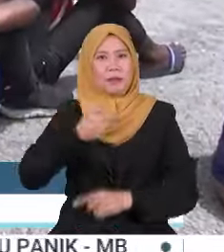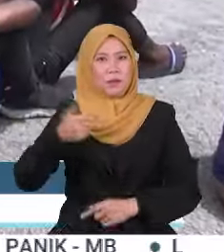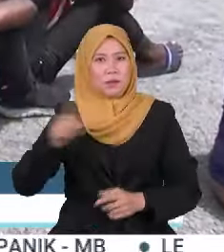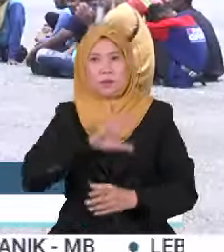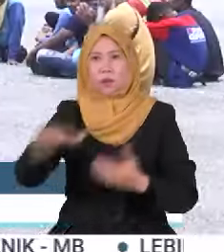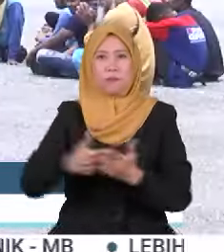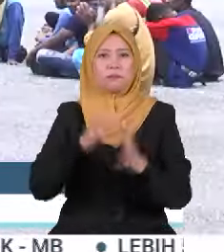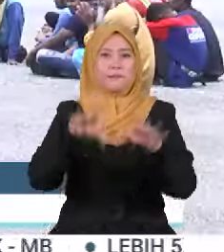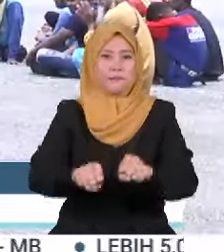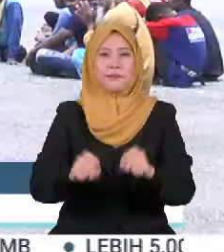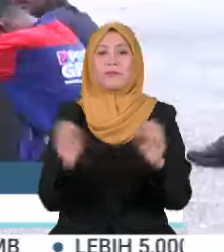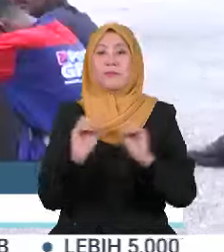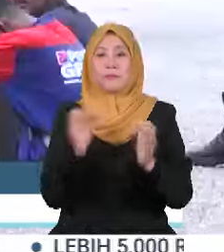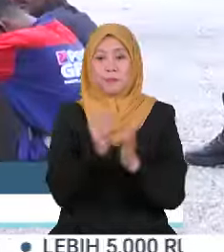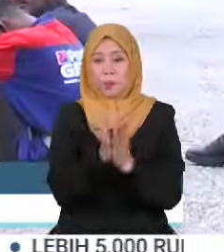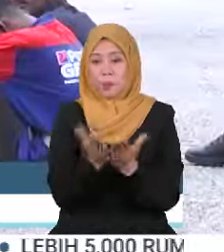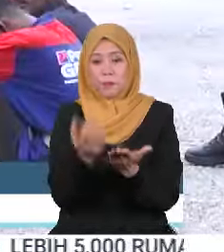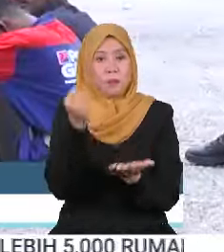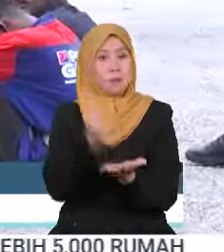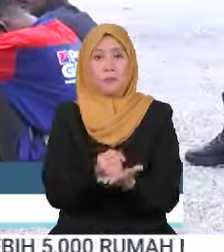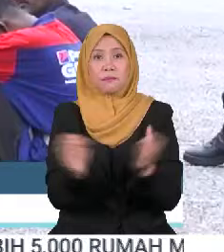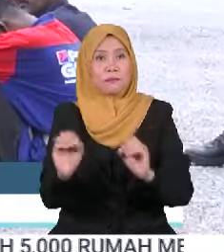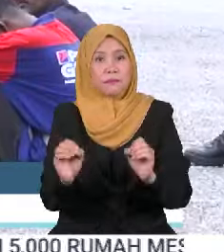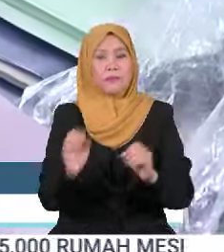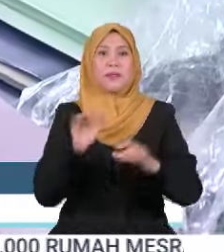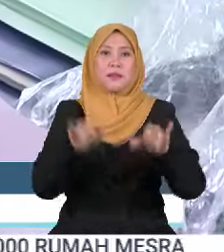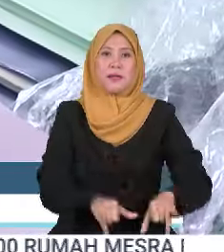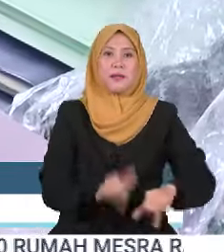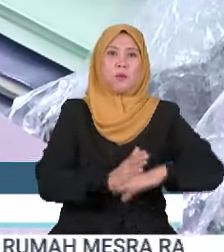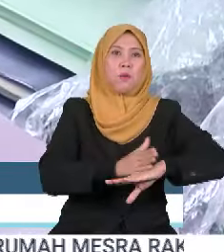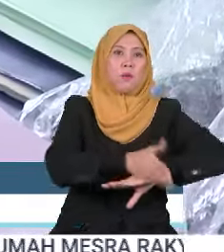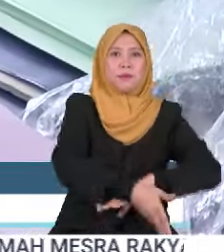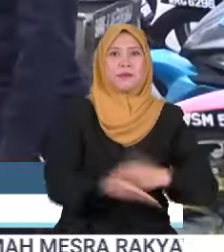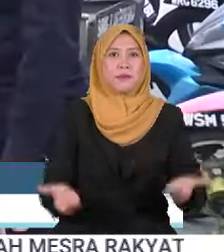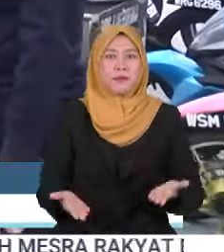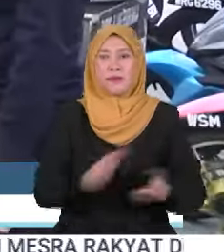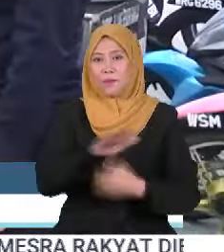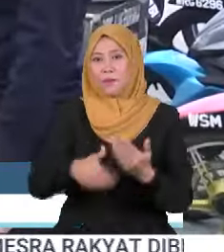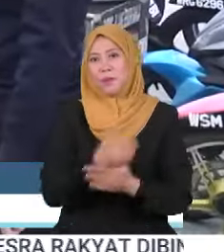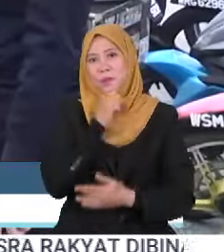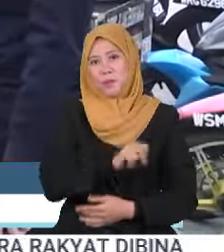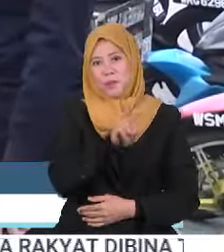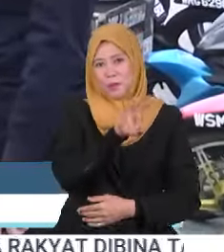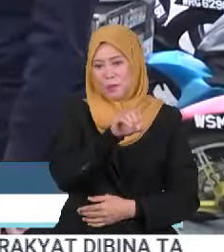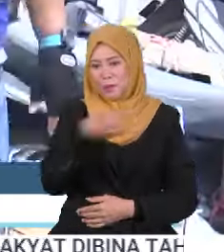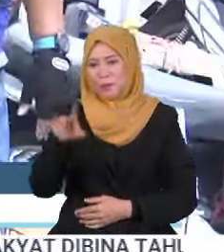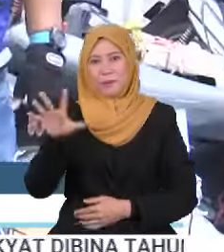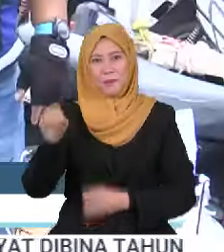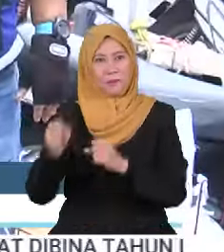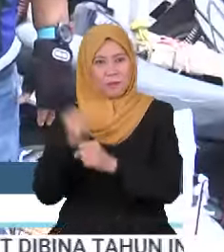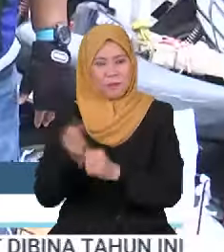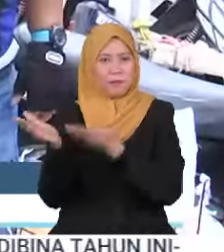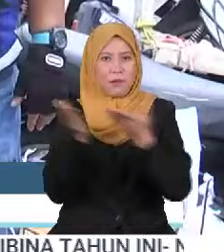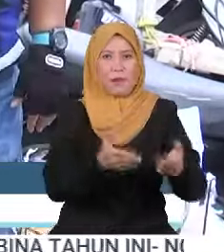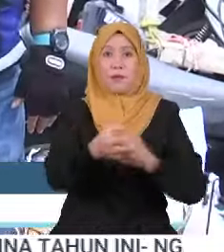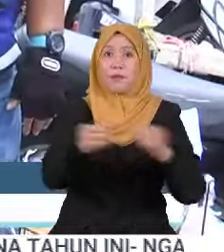Indonesia ditahan kerana tiada dokumen perjalanan yang sah dan tinggal lebih masa. Kesemua mereka yang berumur 20 hingga 50 tahun dibawa